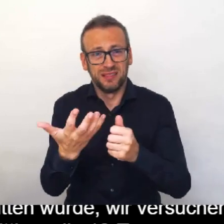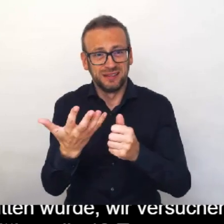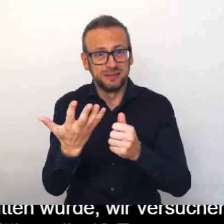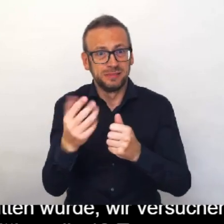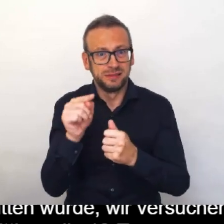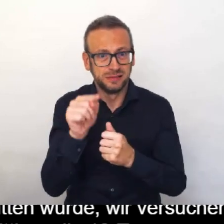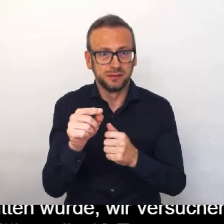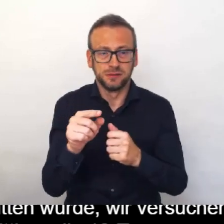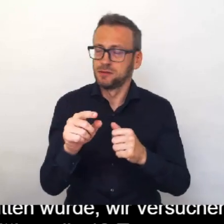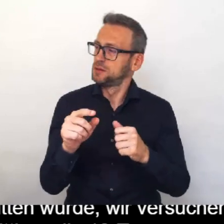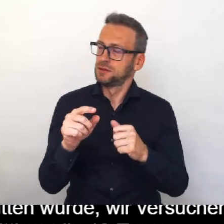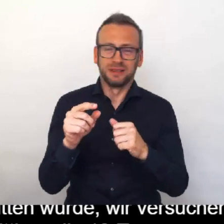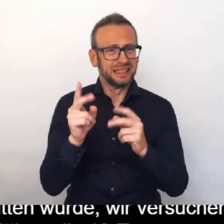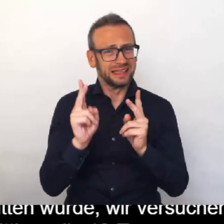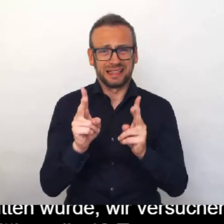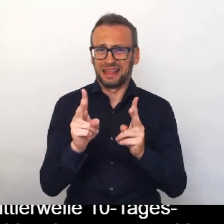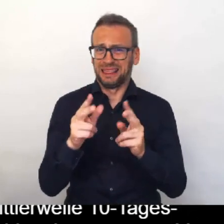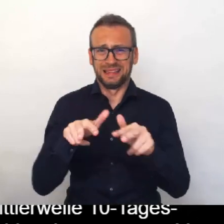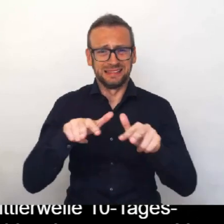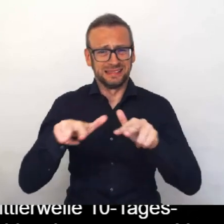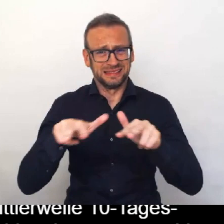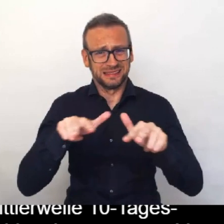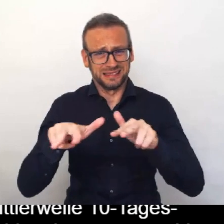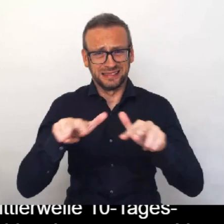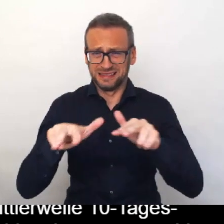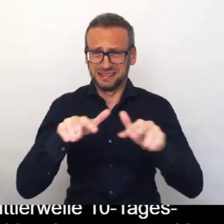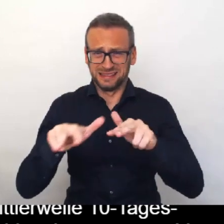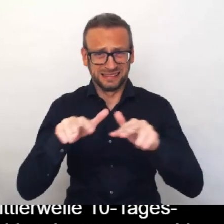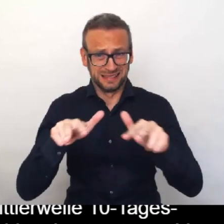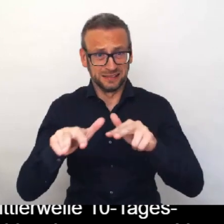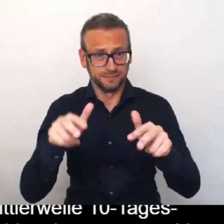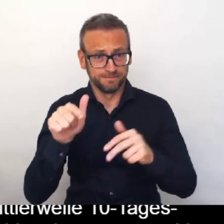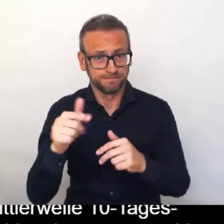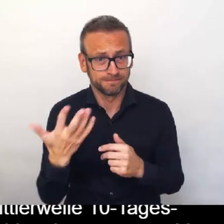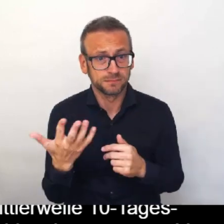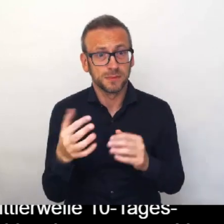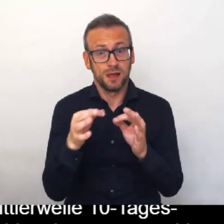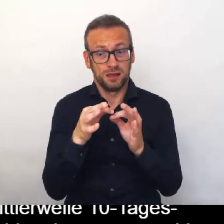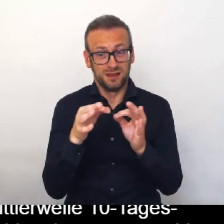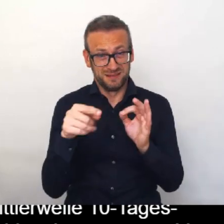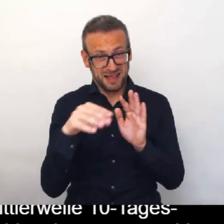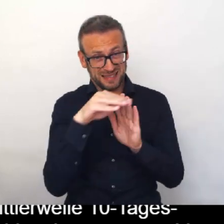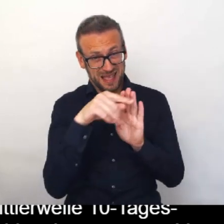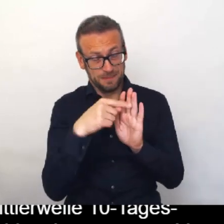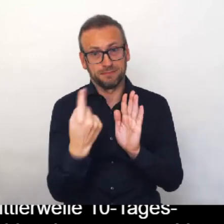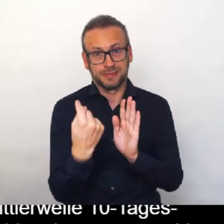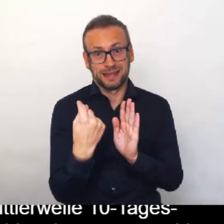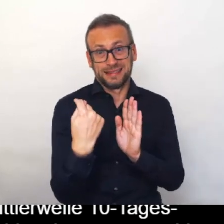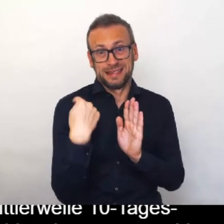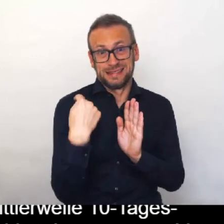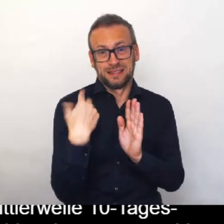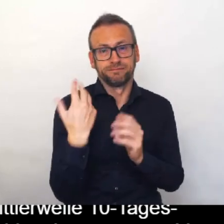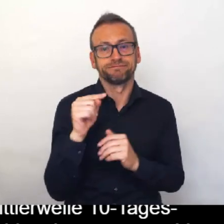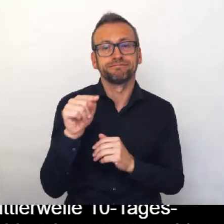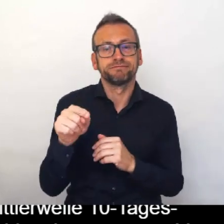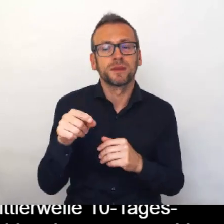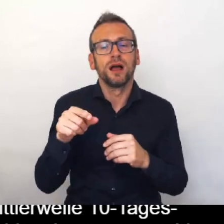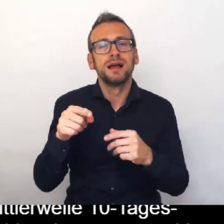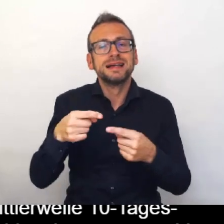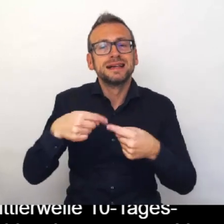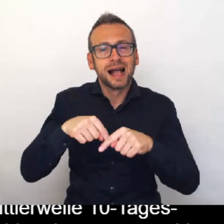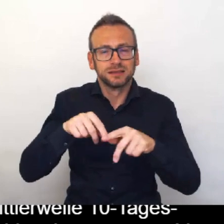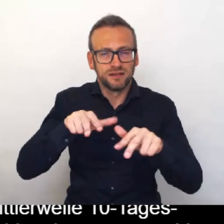dramatisch, dass es wirklich notwendig war, auch entsprechend deutliche Maßnahmen zu ergreifen, um letztlich